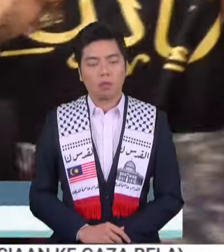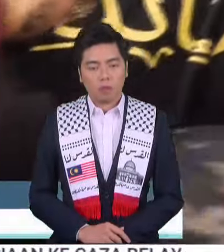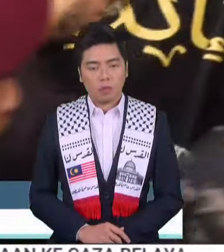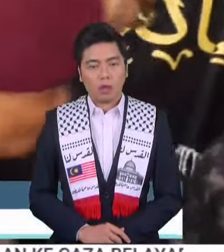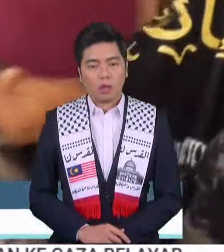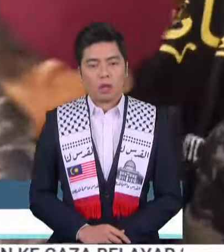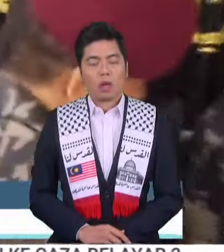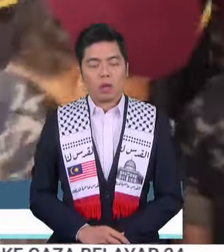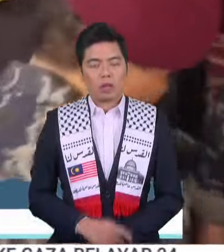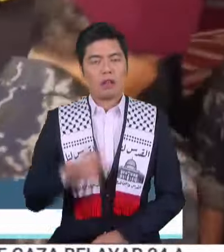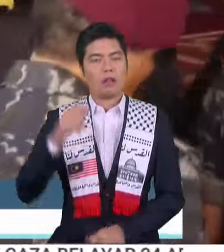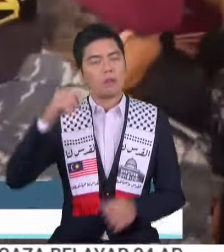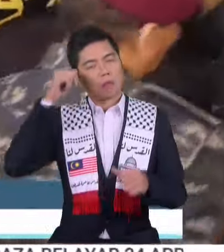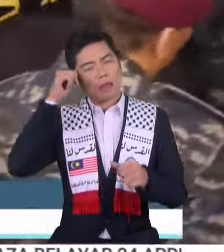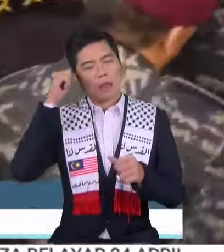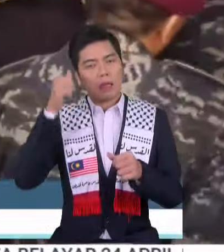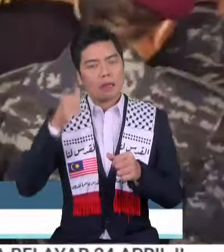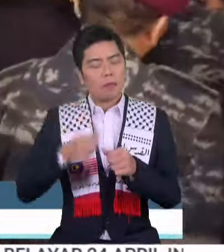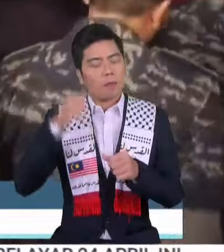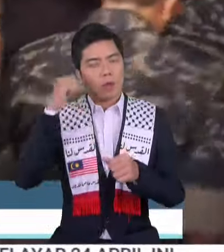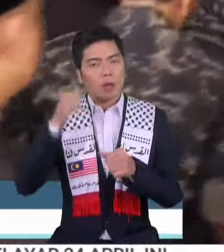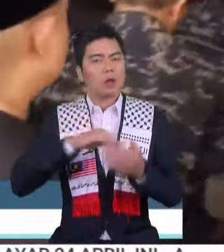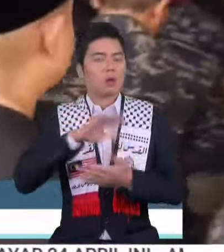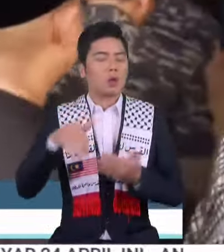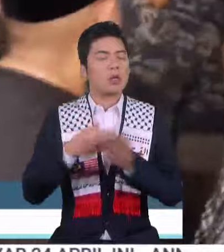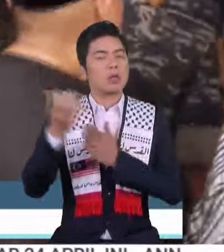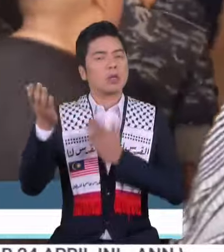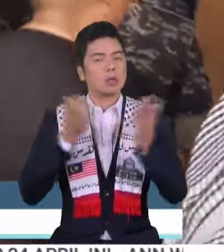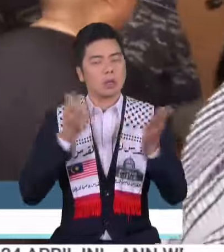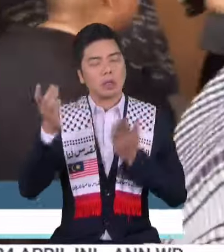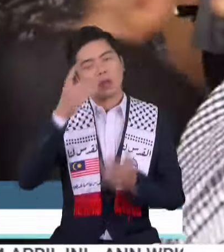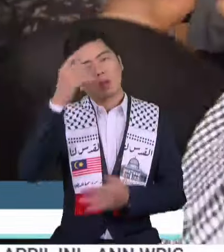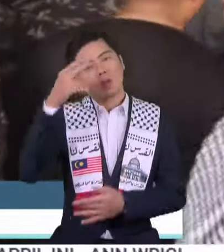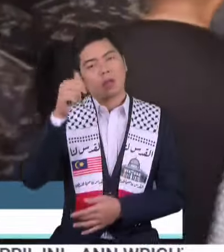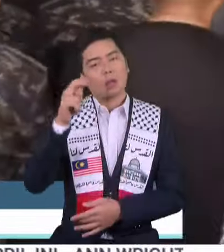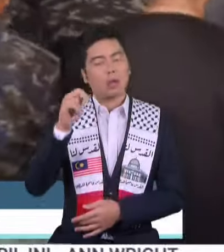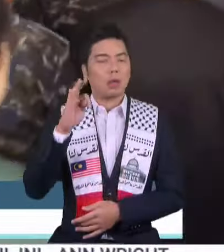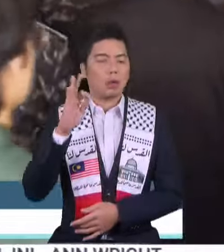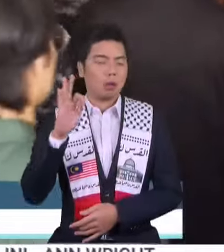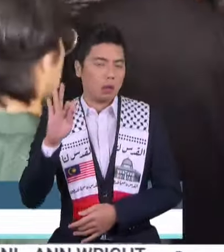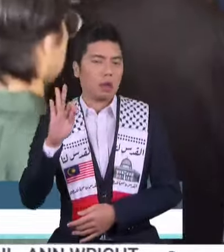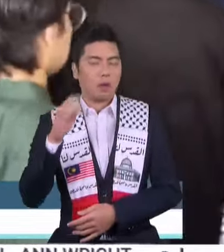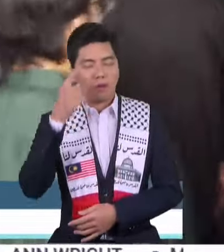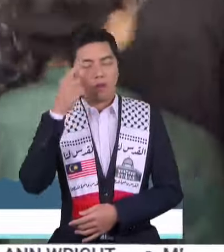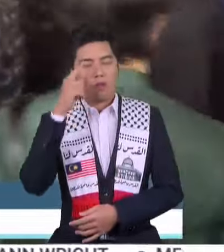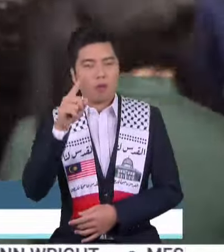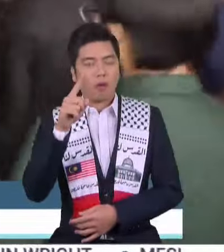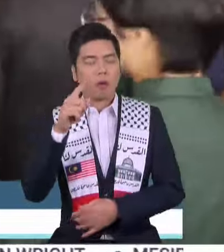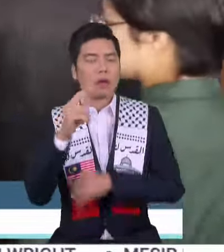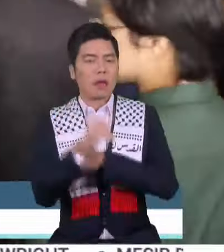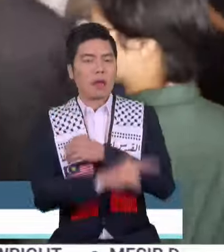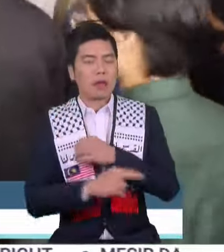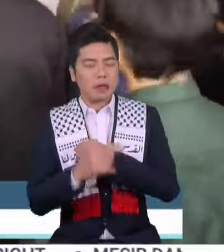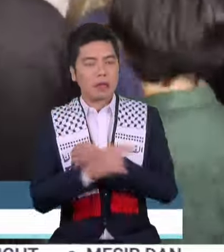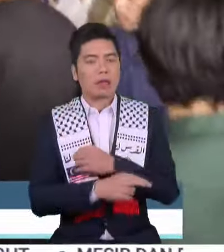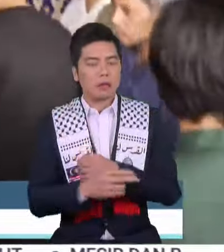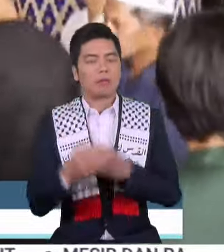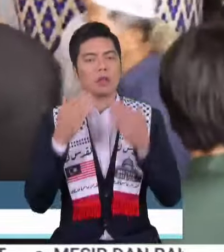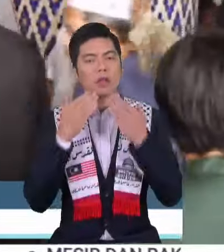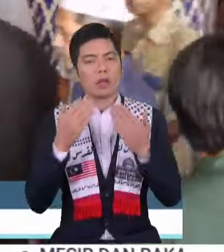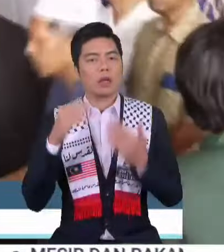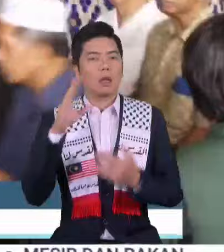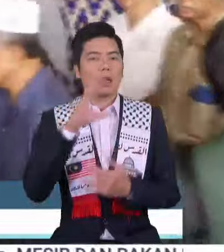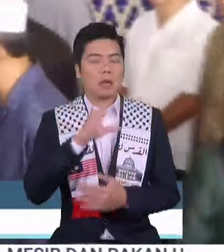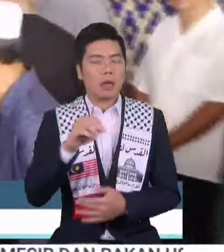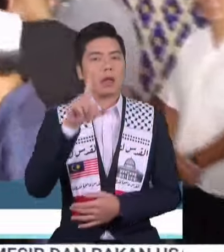Sementara itu, jasa dan khidmat bakti Allahyarham Tun Muhammad Hanif Omar kepada negara sentiasa dihargai dan dianggap sebagai